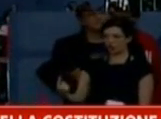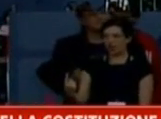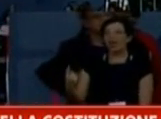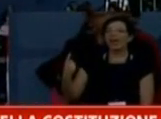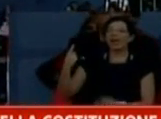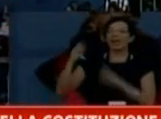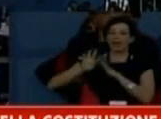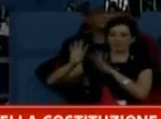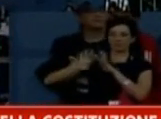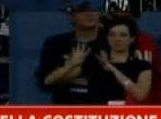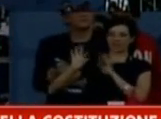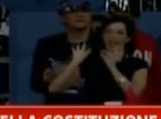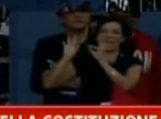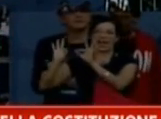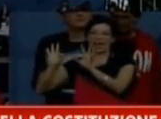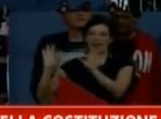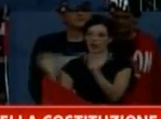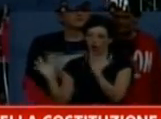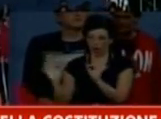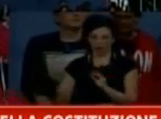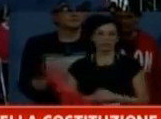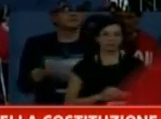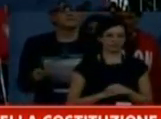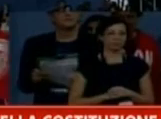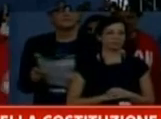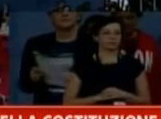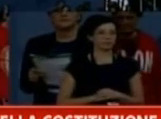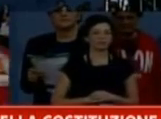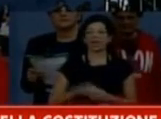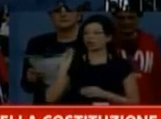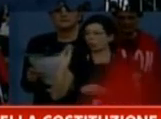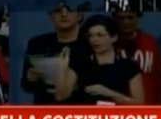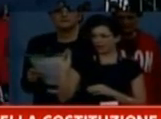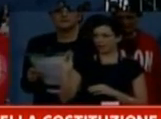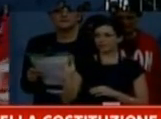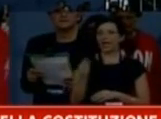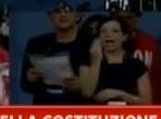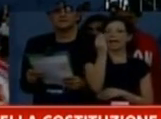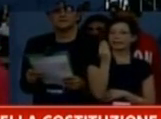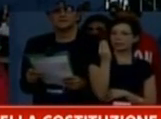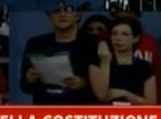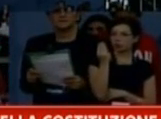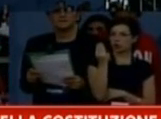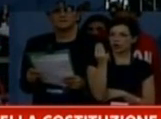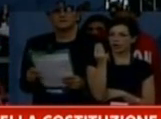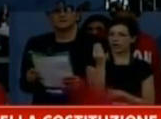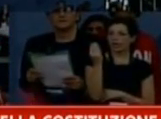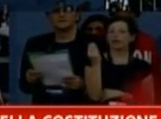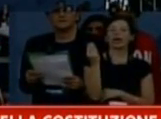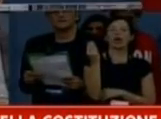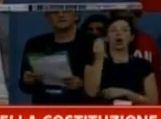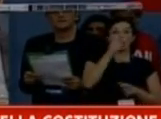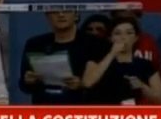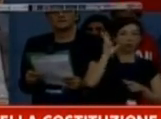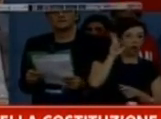La domanda è la seguente: sono più importanti le istituzioni o gli uomini e le donne che operano